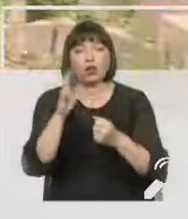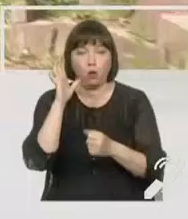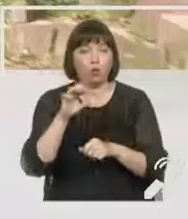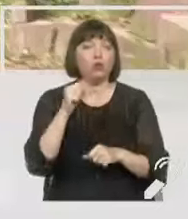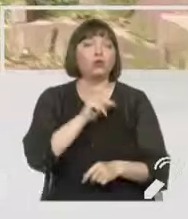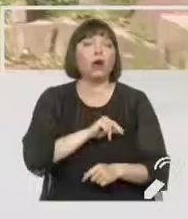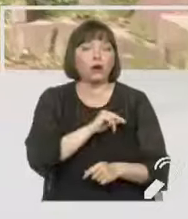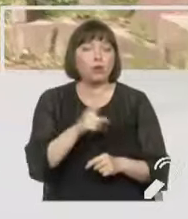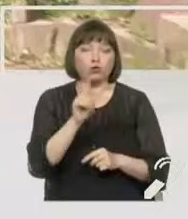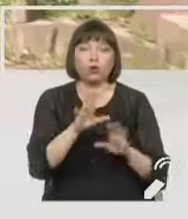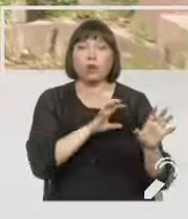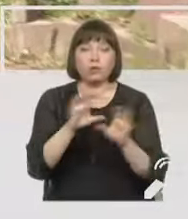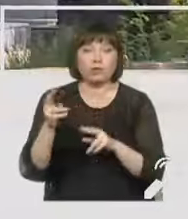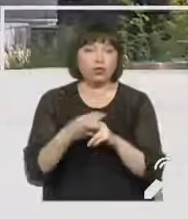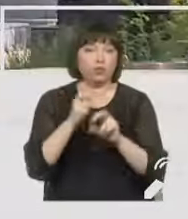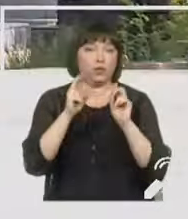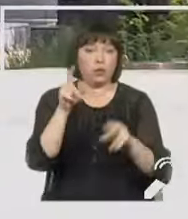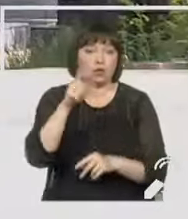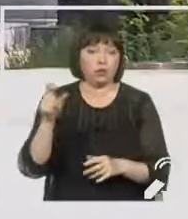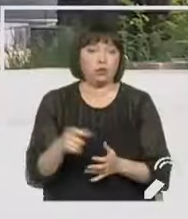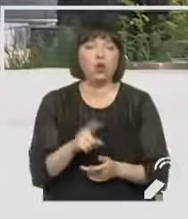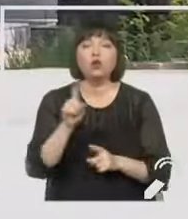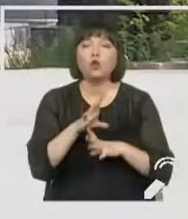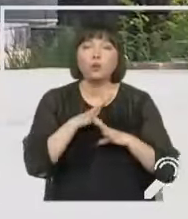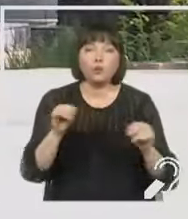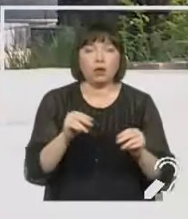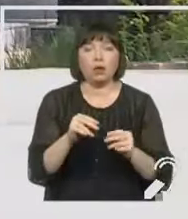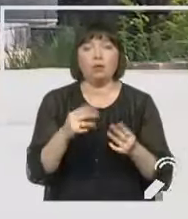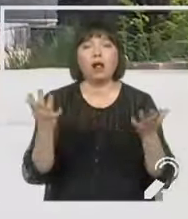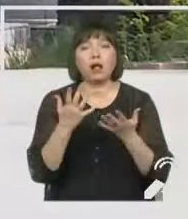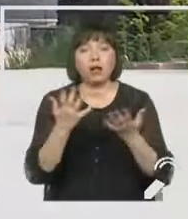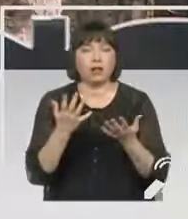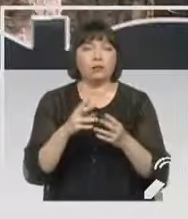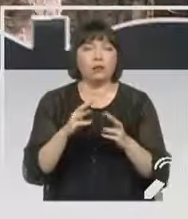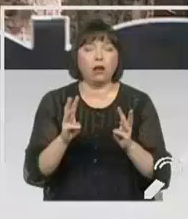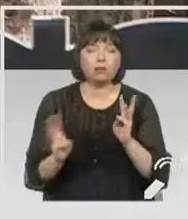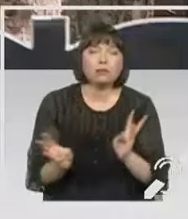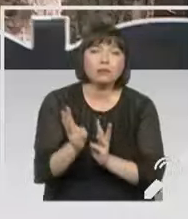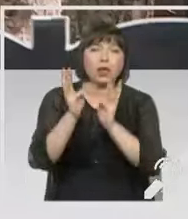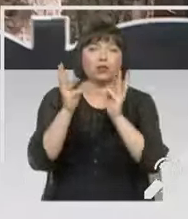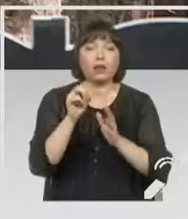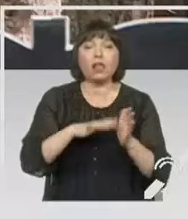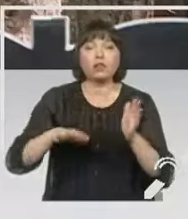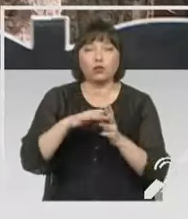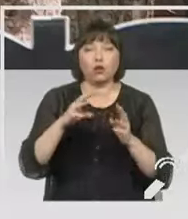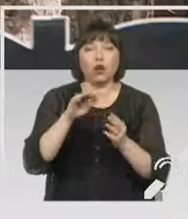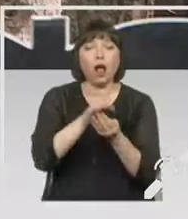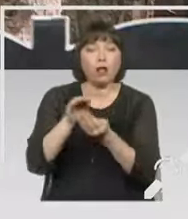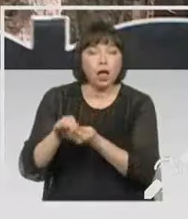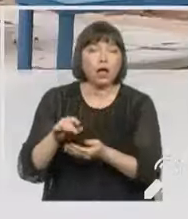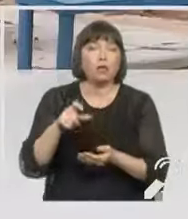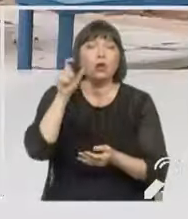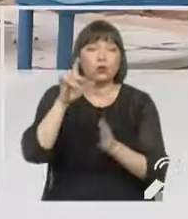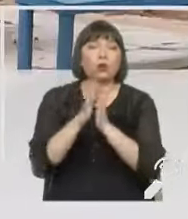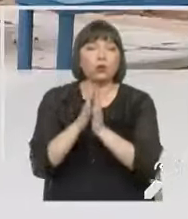datorie pentru siguranța cetățenilor. În vederea evitării izbucnirelor, focarelor de ardere, pe teritoriul cimitirilor oamenii sunt